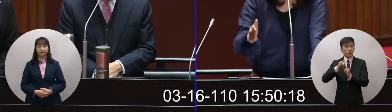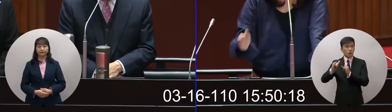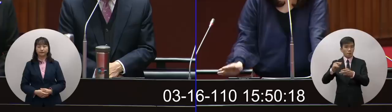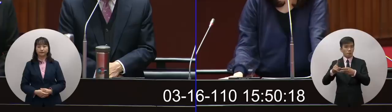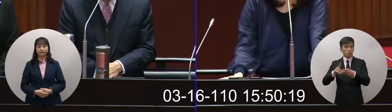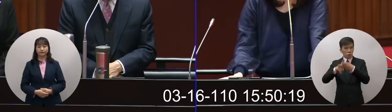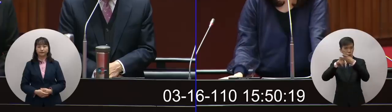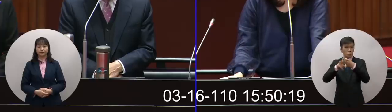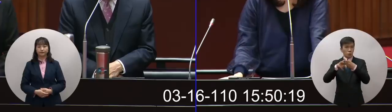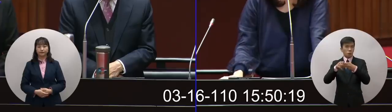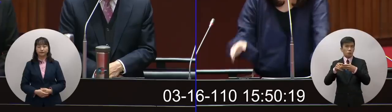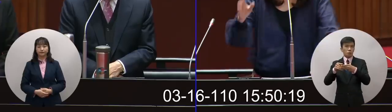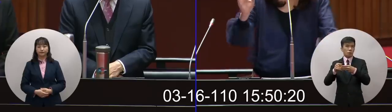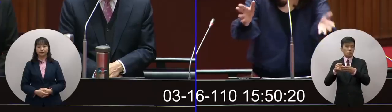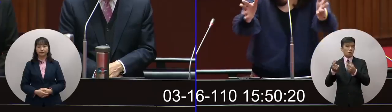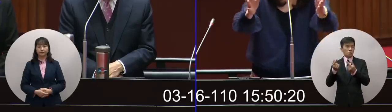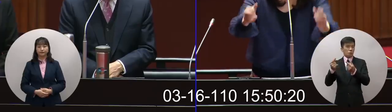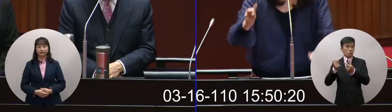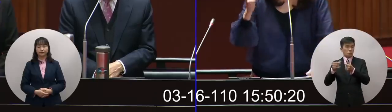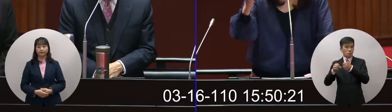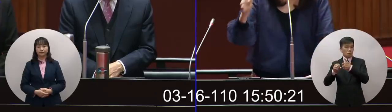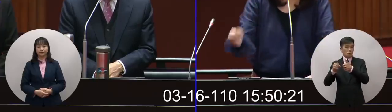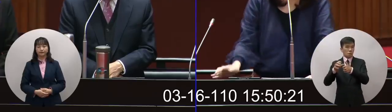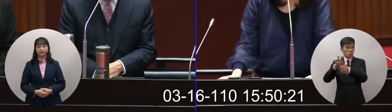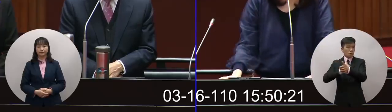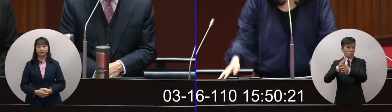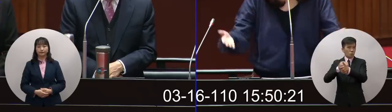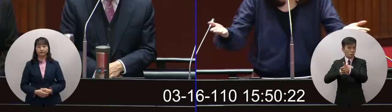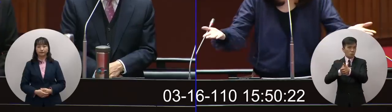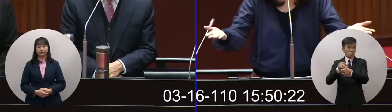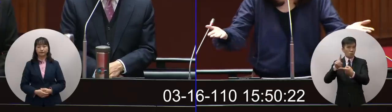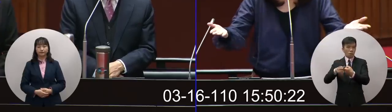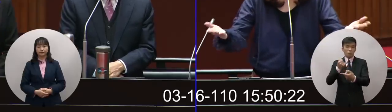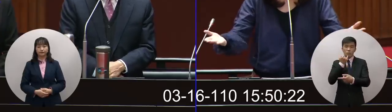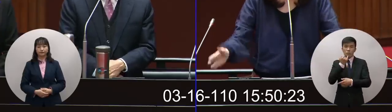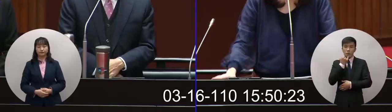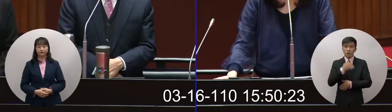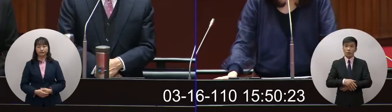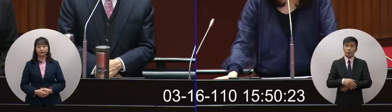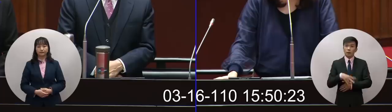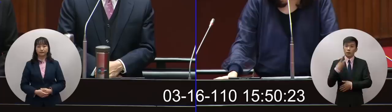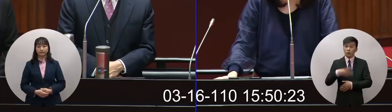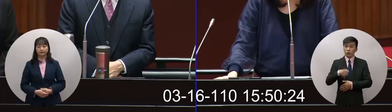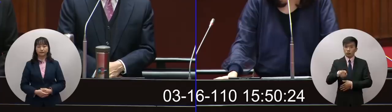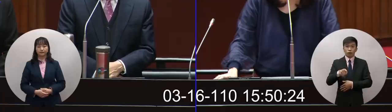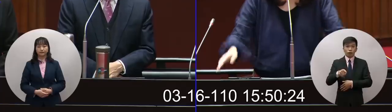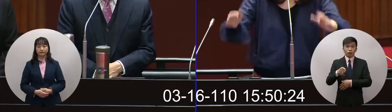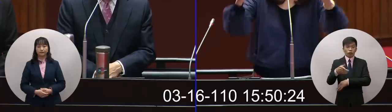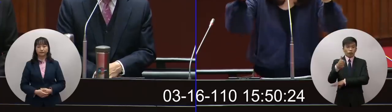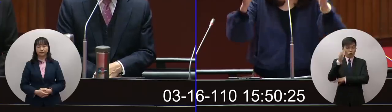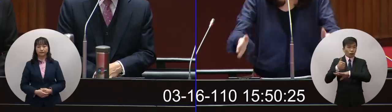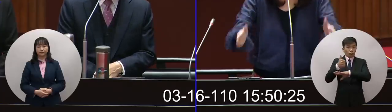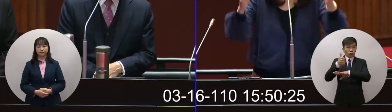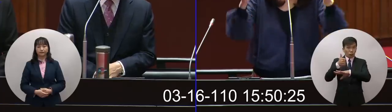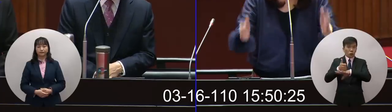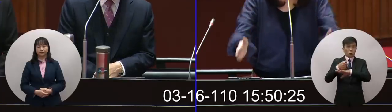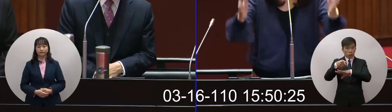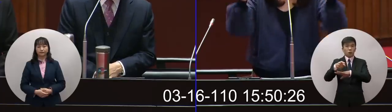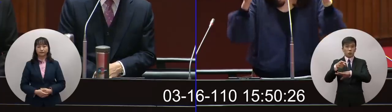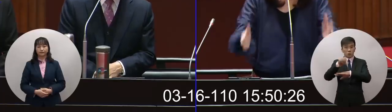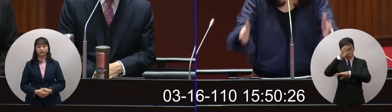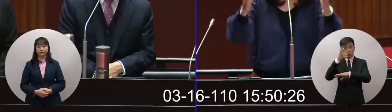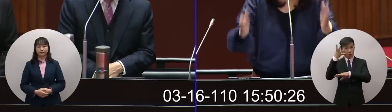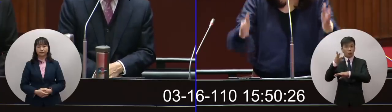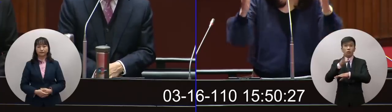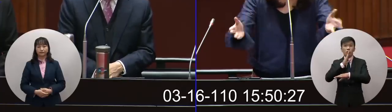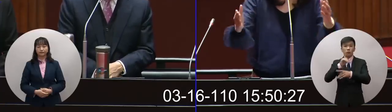个典范，你们全力辩护你们主张的政策，你们执政是多数，我无话可说，但如果公投